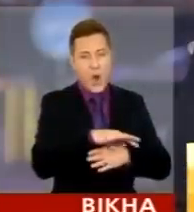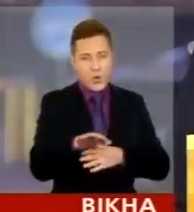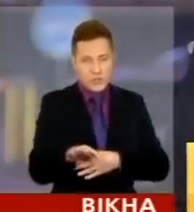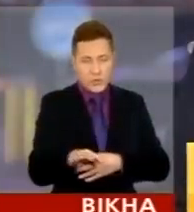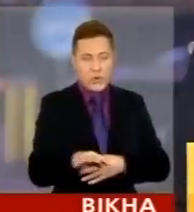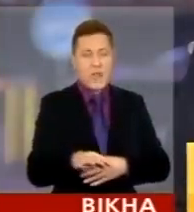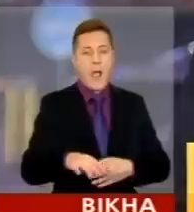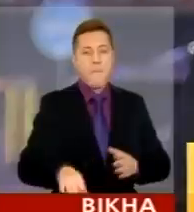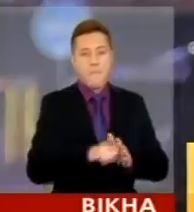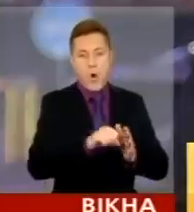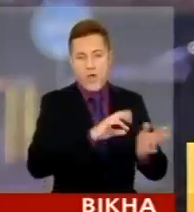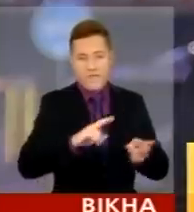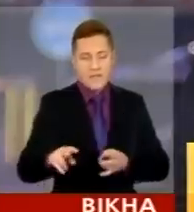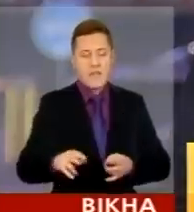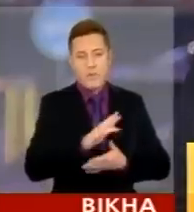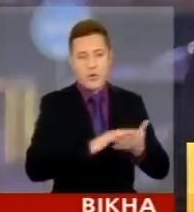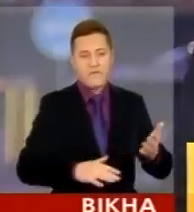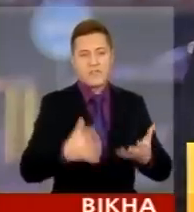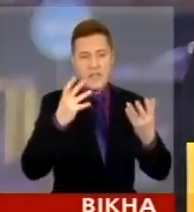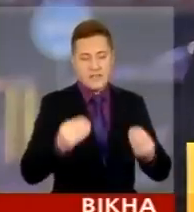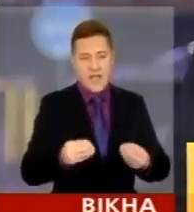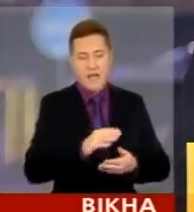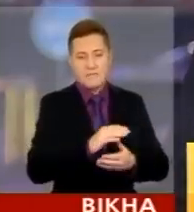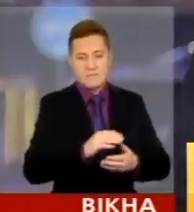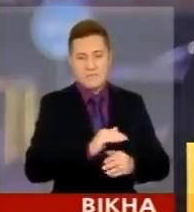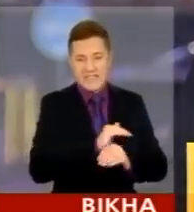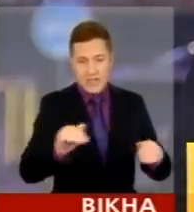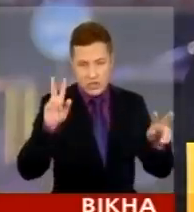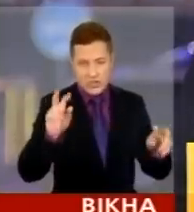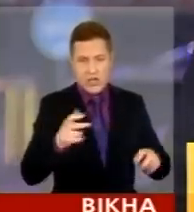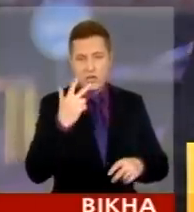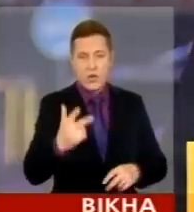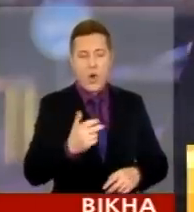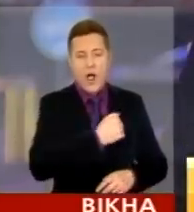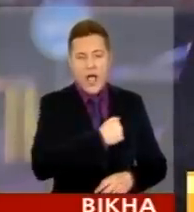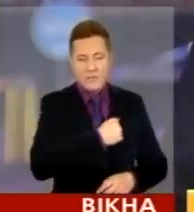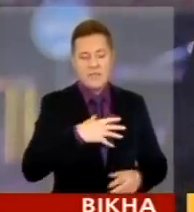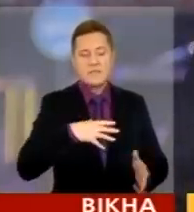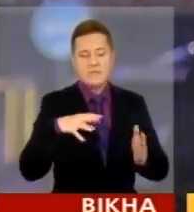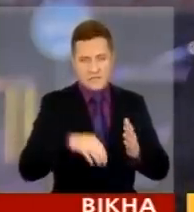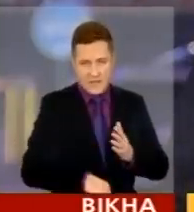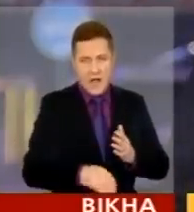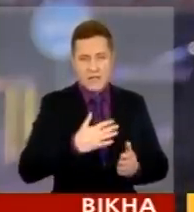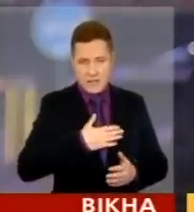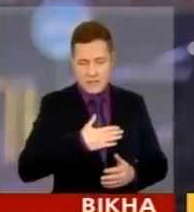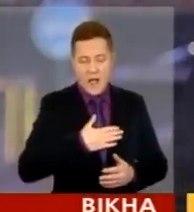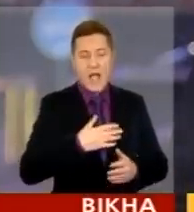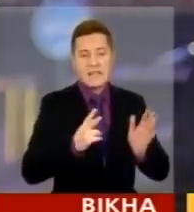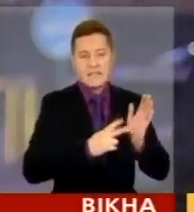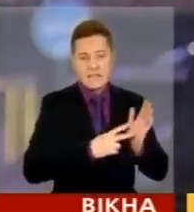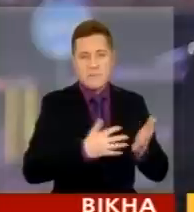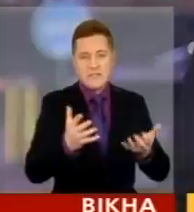позначили бойовики подовження дня тиші. На жаль, трьох армійців країна втратила, ще 7